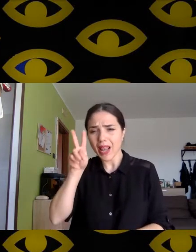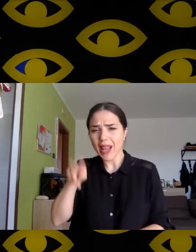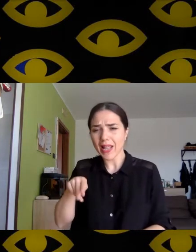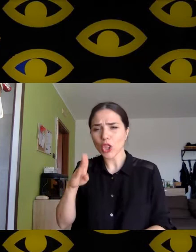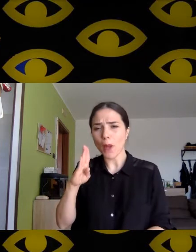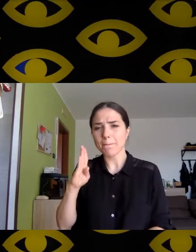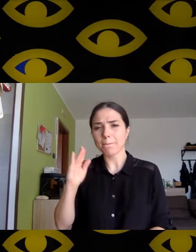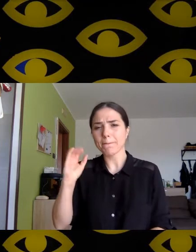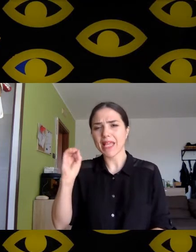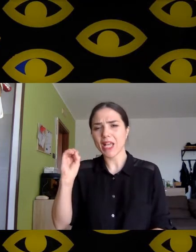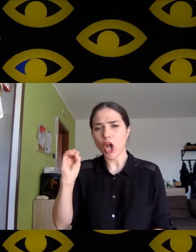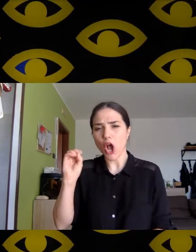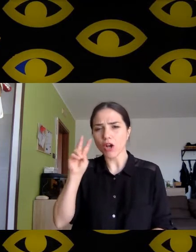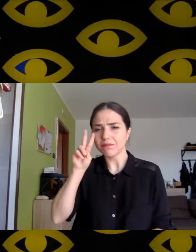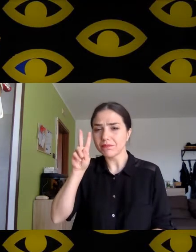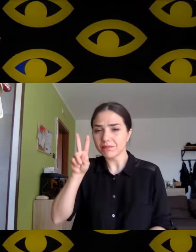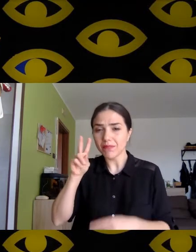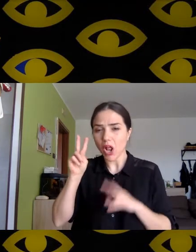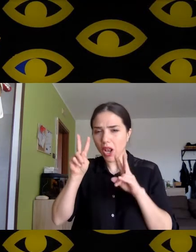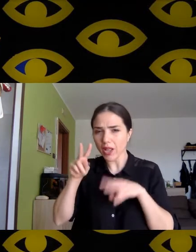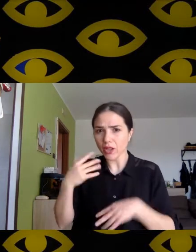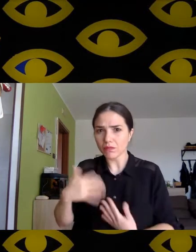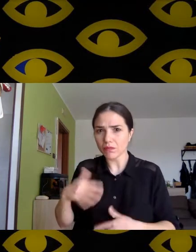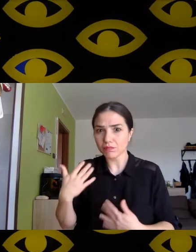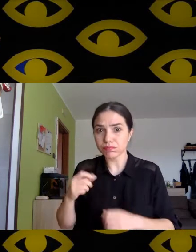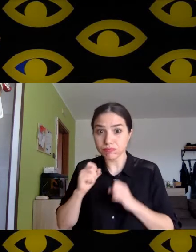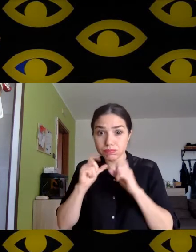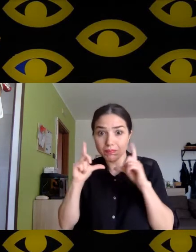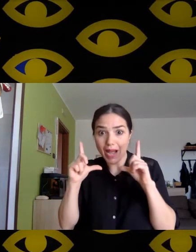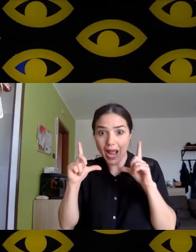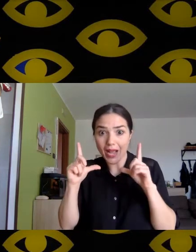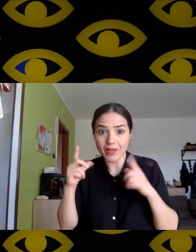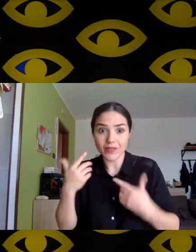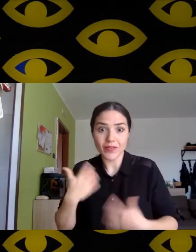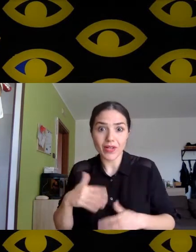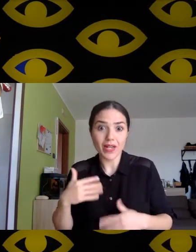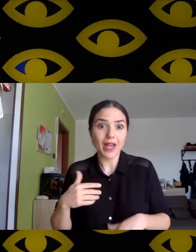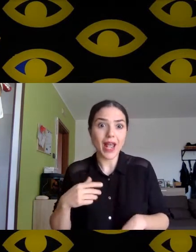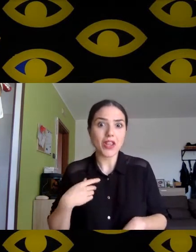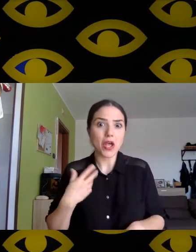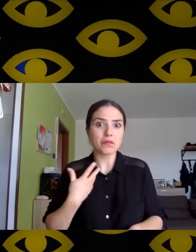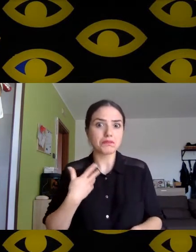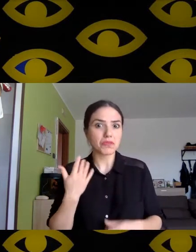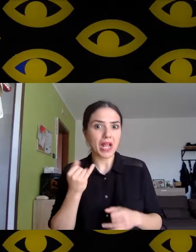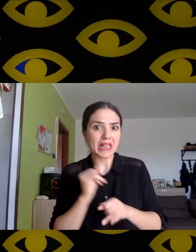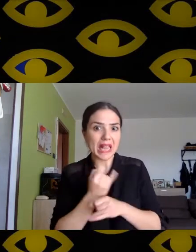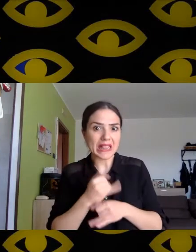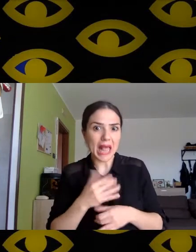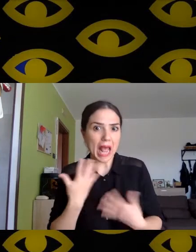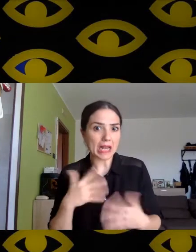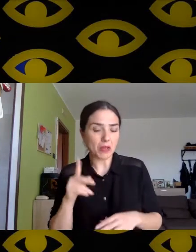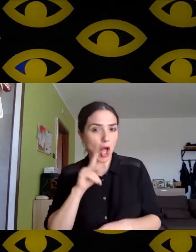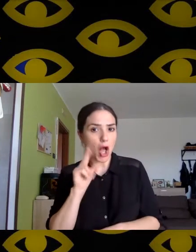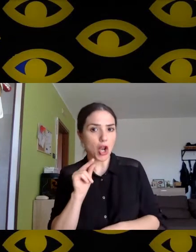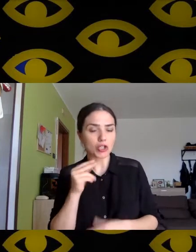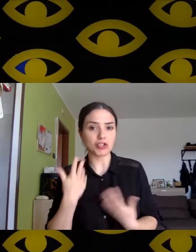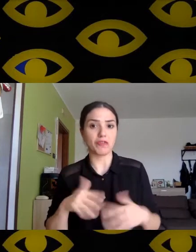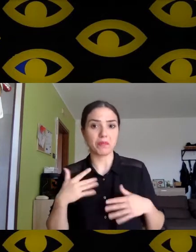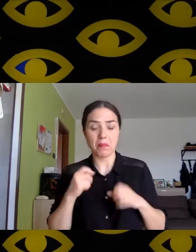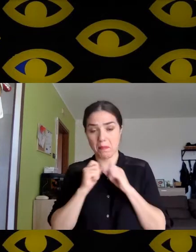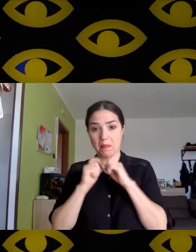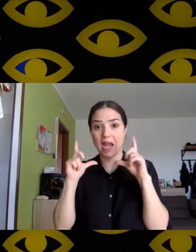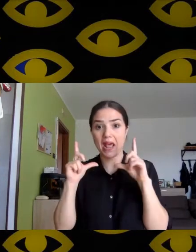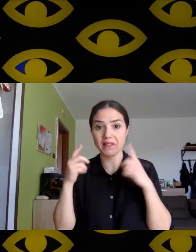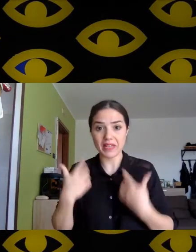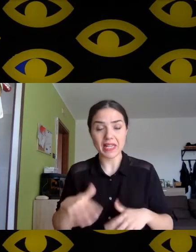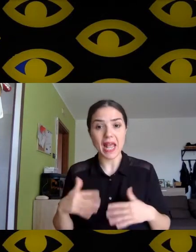veramente esterrefatto. Alcuni dettagli non li conoscevo, e questa ora che passeremo insieme vuole cercare di essere proprio questo, un modo per